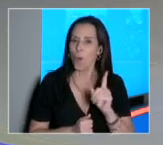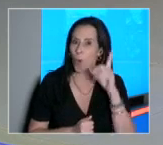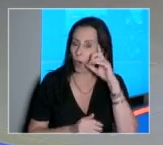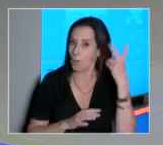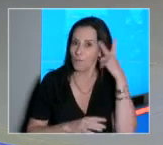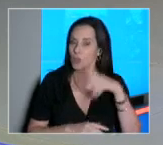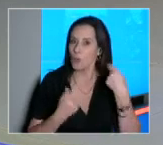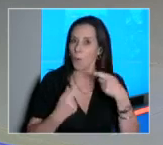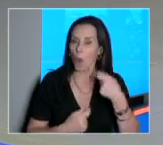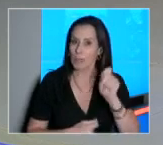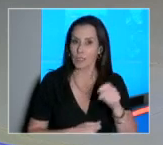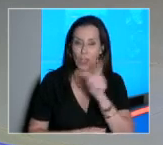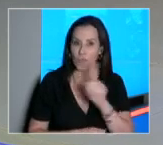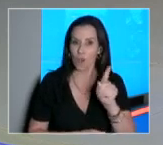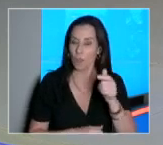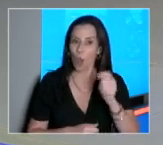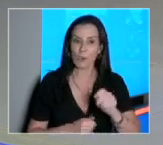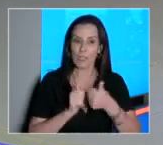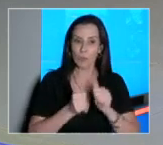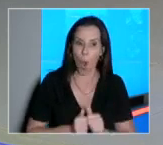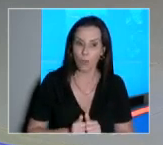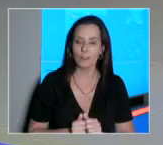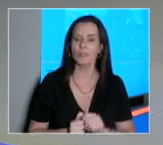שהוא בערוץ הכנסת ולא בערוץ הספורט.